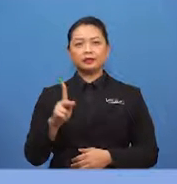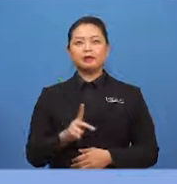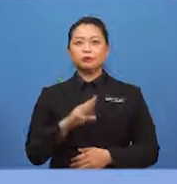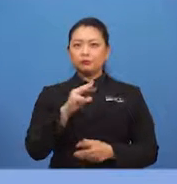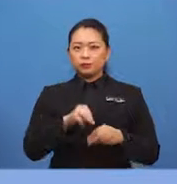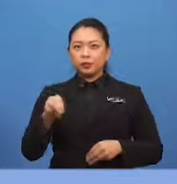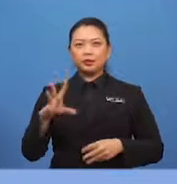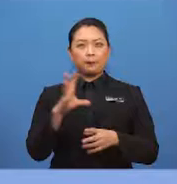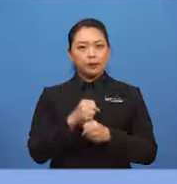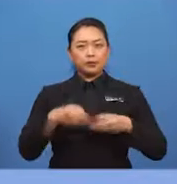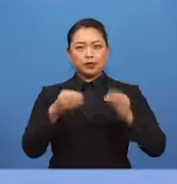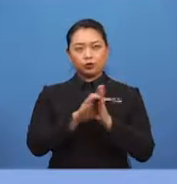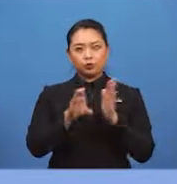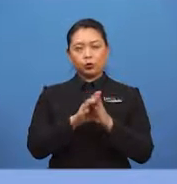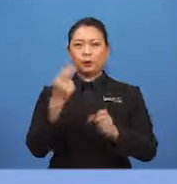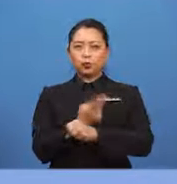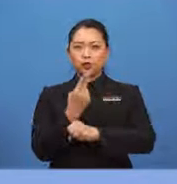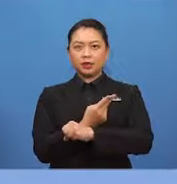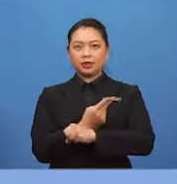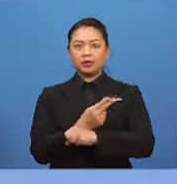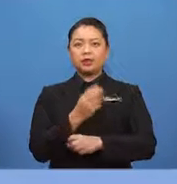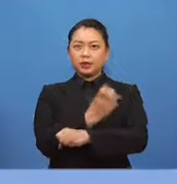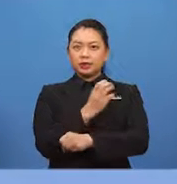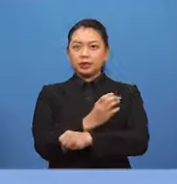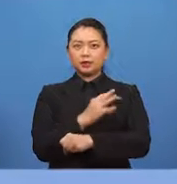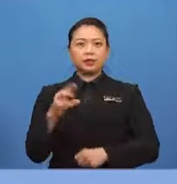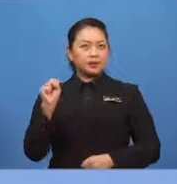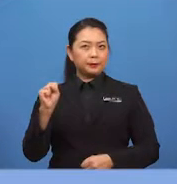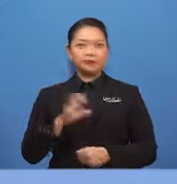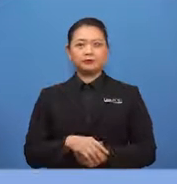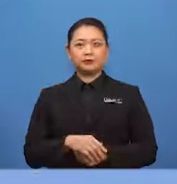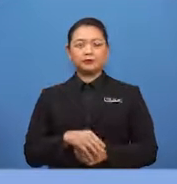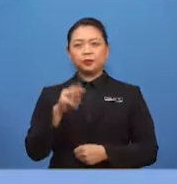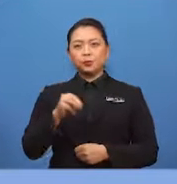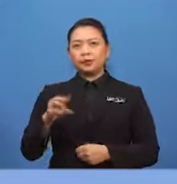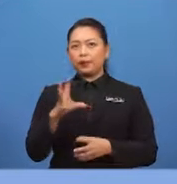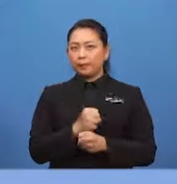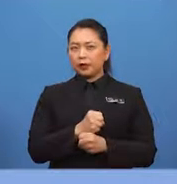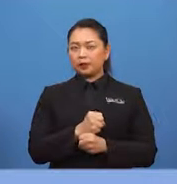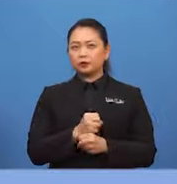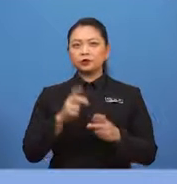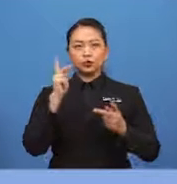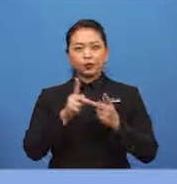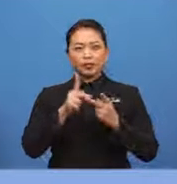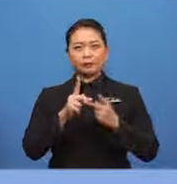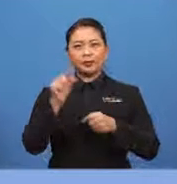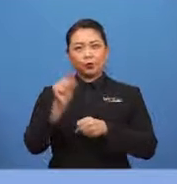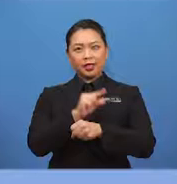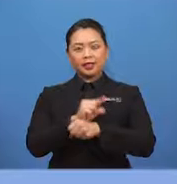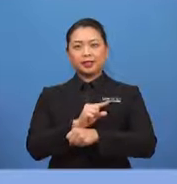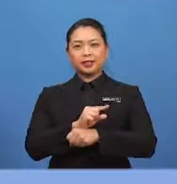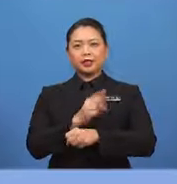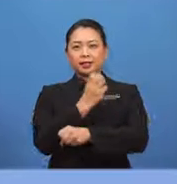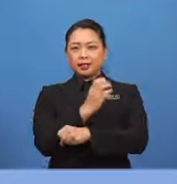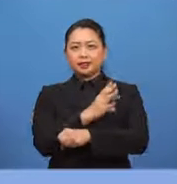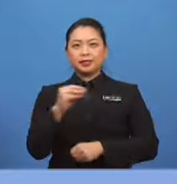dapat memberikan contoh aplikasi kaca dan seramik. Murid dapat mewajarkan kesesuaian penggunaan